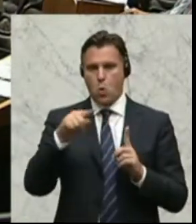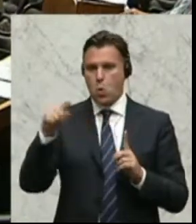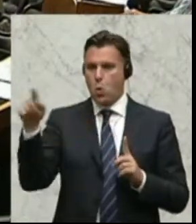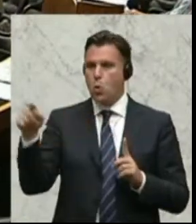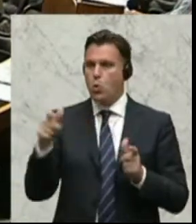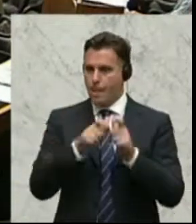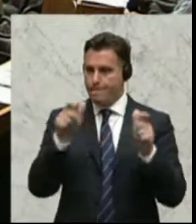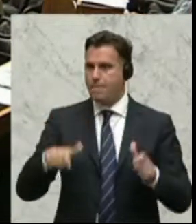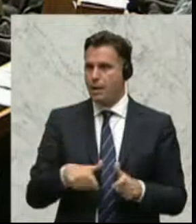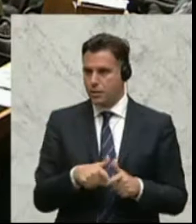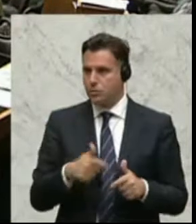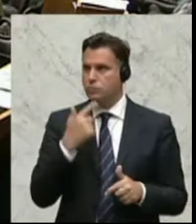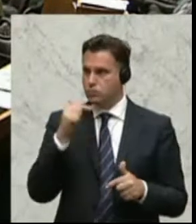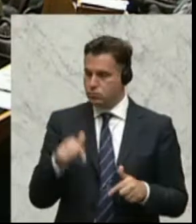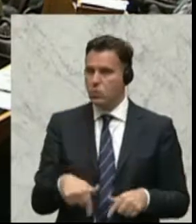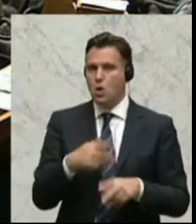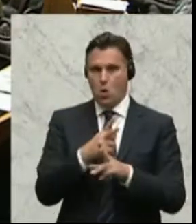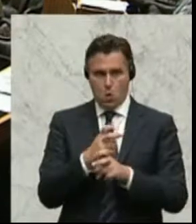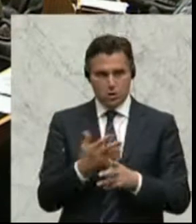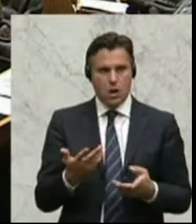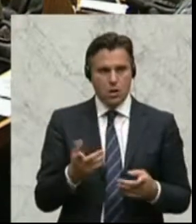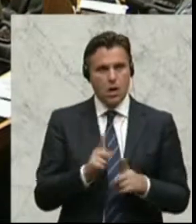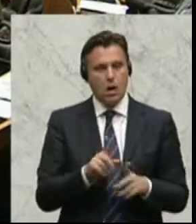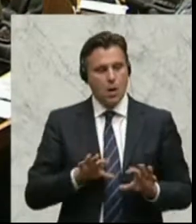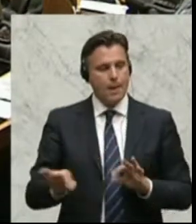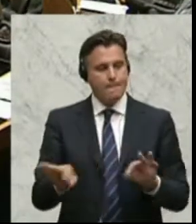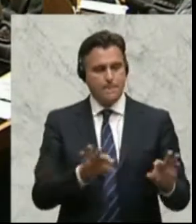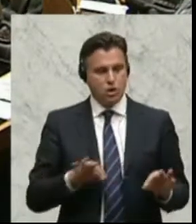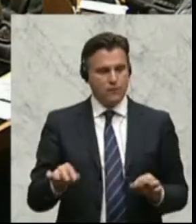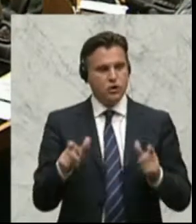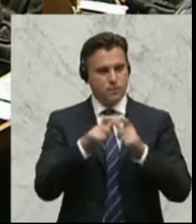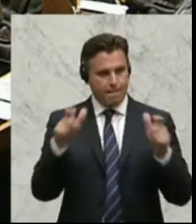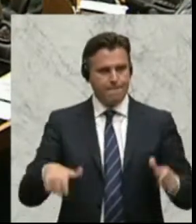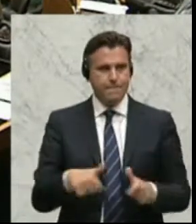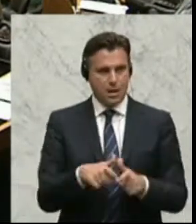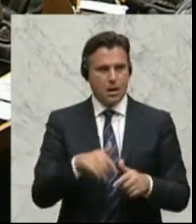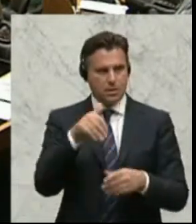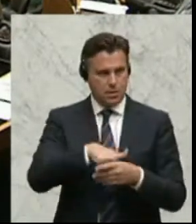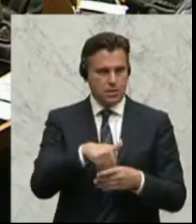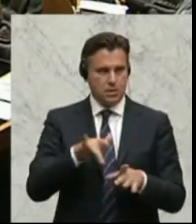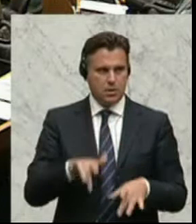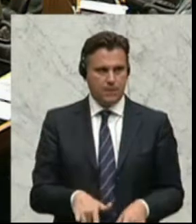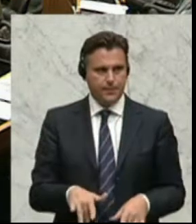aber ein österreichisches Konjunkturpaket und auch ein Beschäftigungspaket dahinter versteckt. Die zweite Frage,